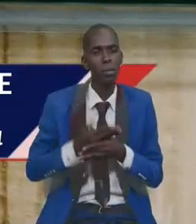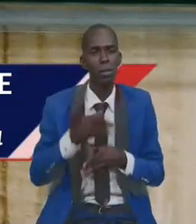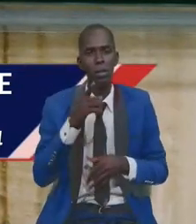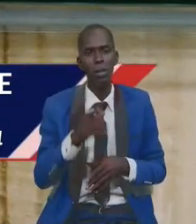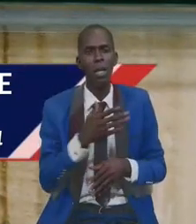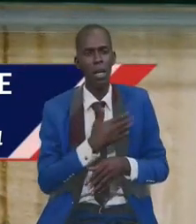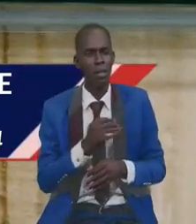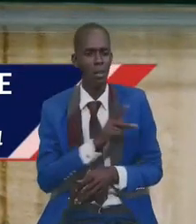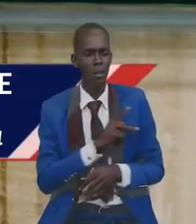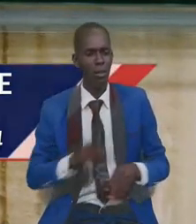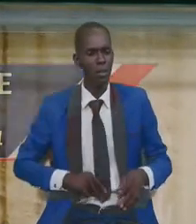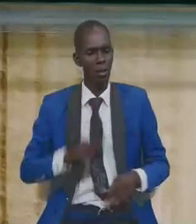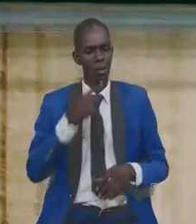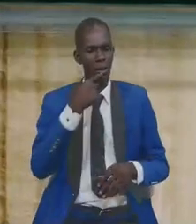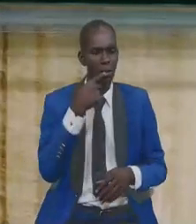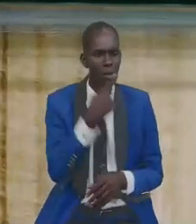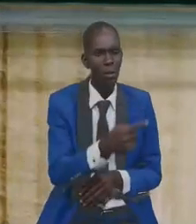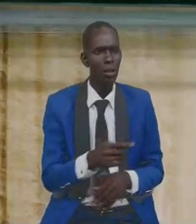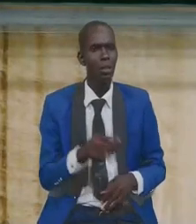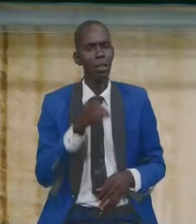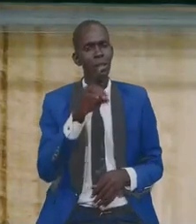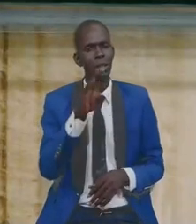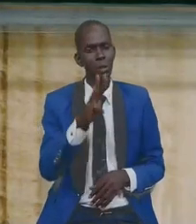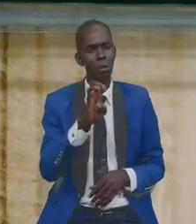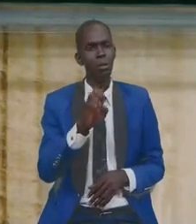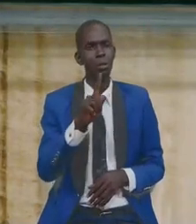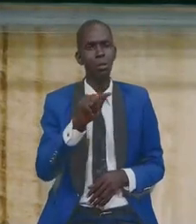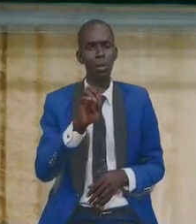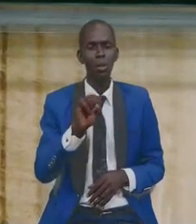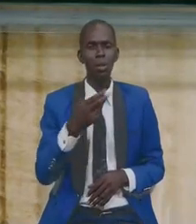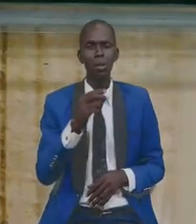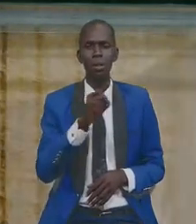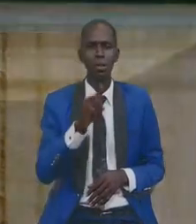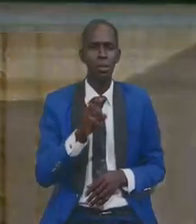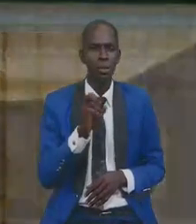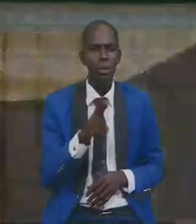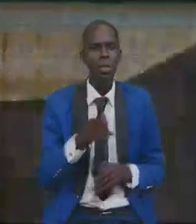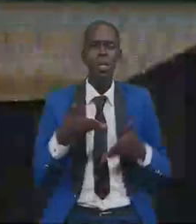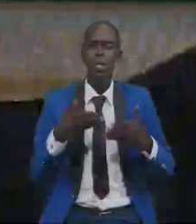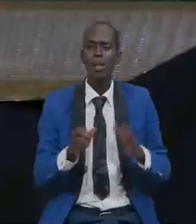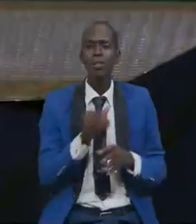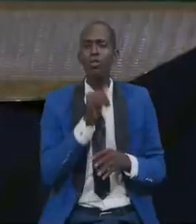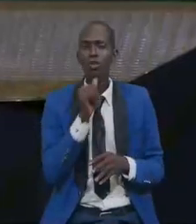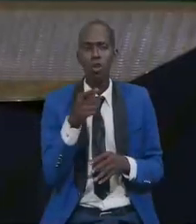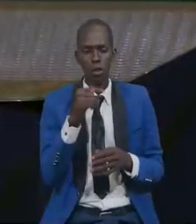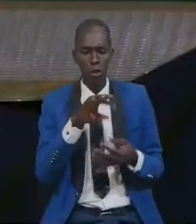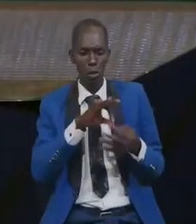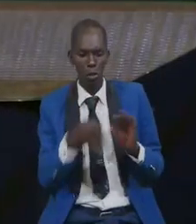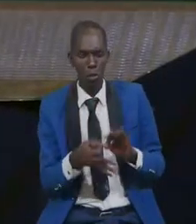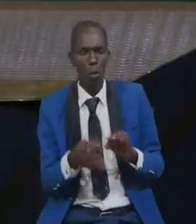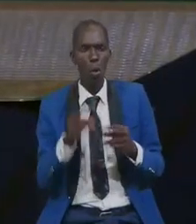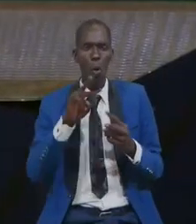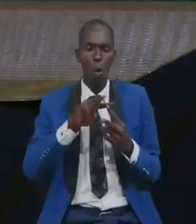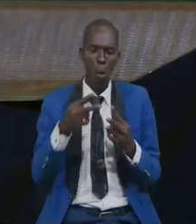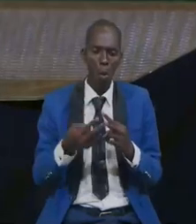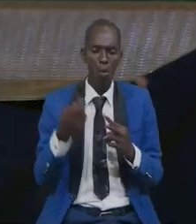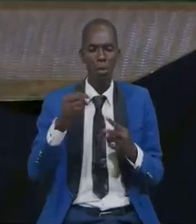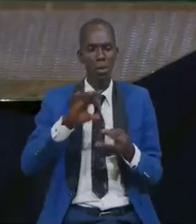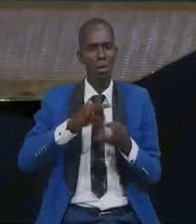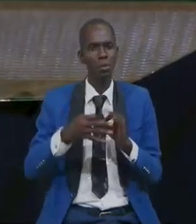Belshazzar, que le songe et l'explication ne te trouble pas. »